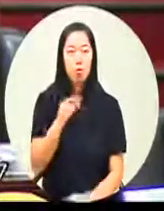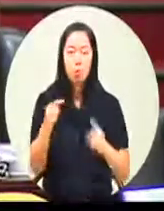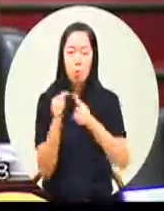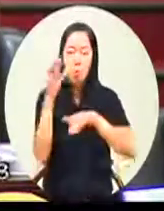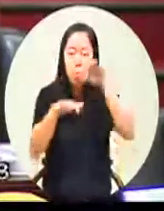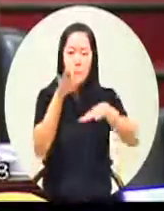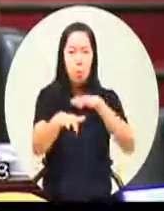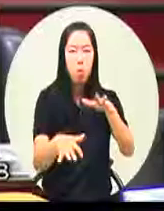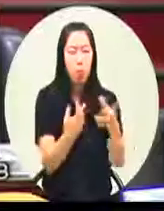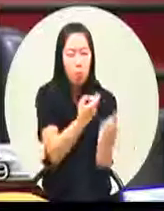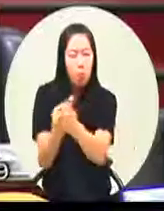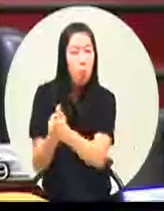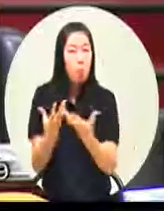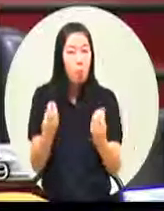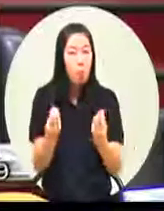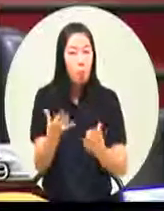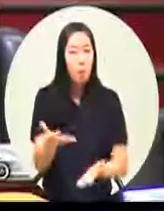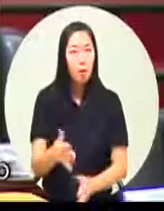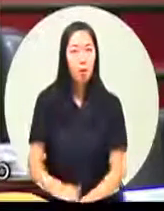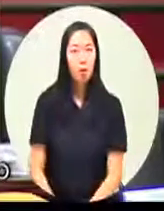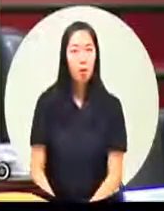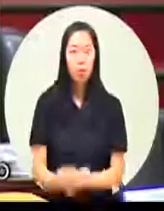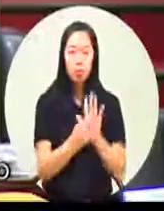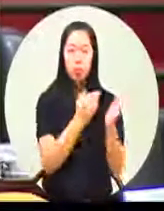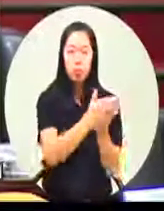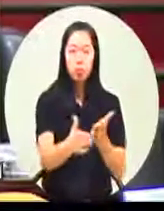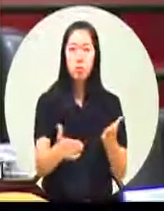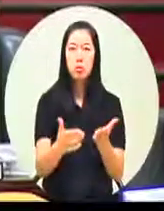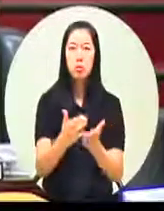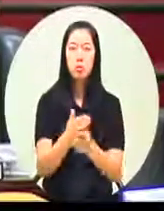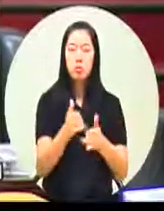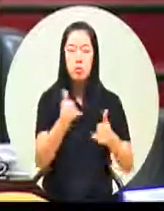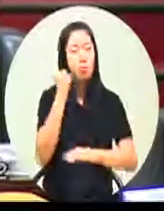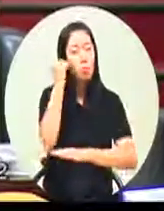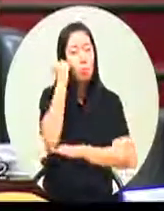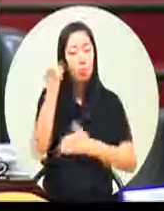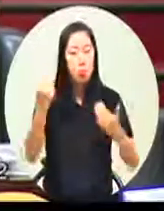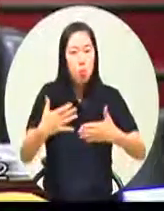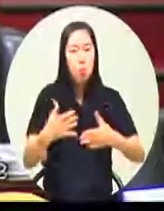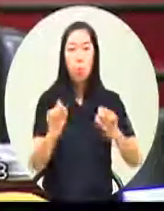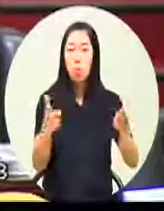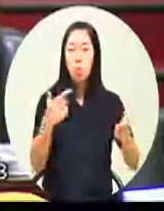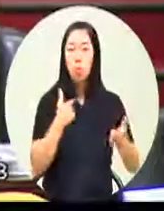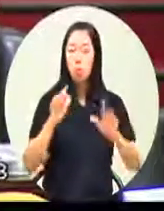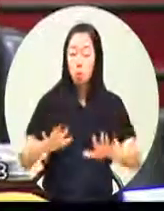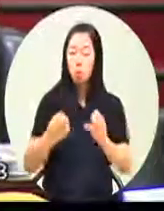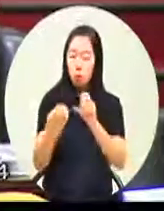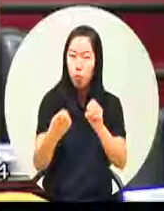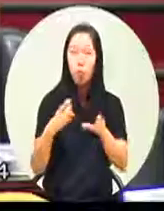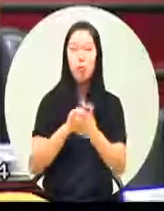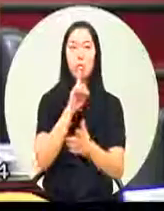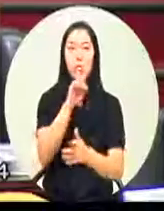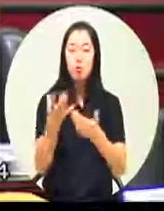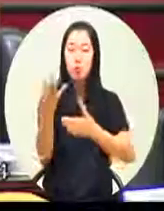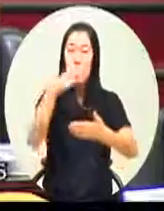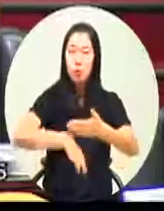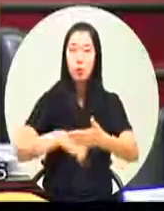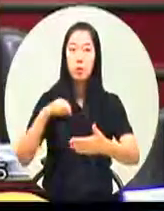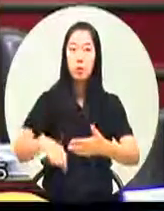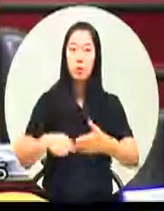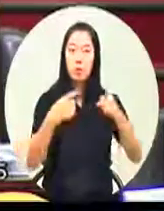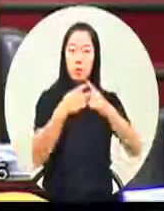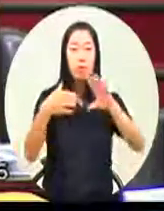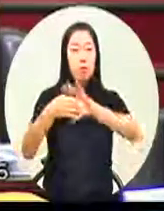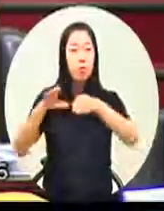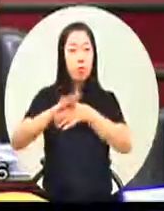吗？我并不是为了要解决民宿的问题， 是 而来谈今天来谈说要把它纳入那种人文风